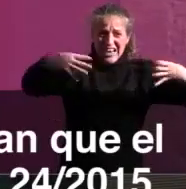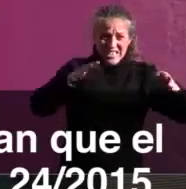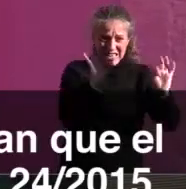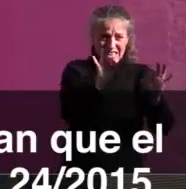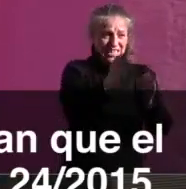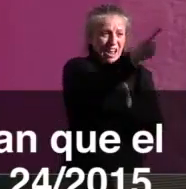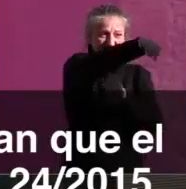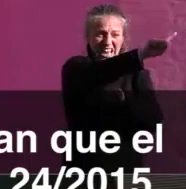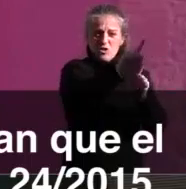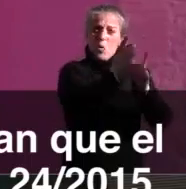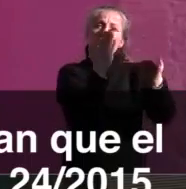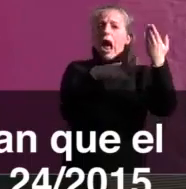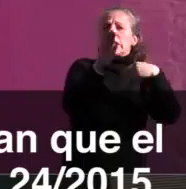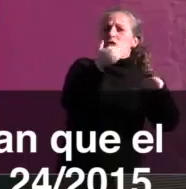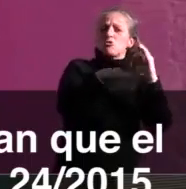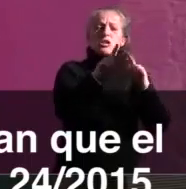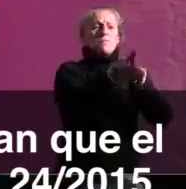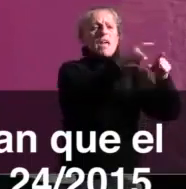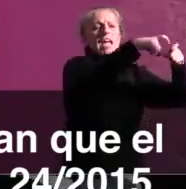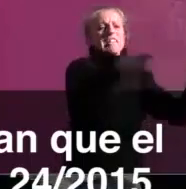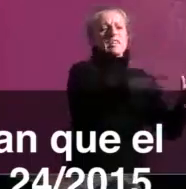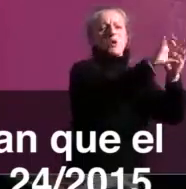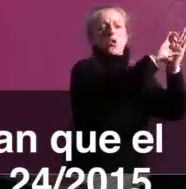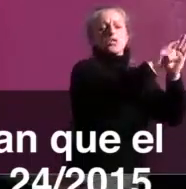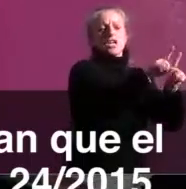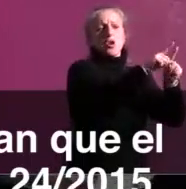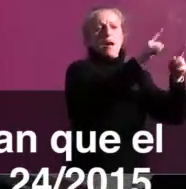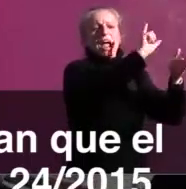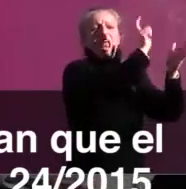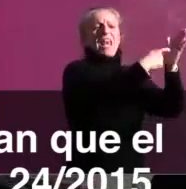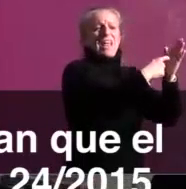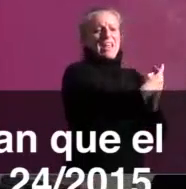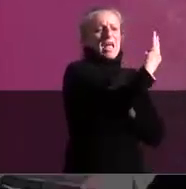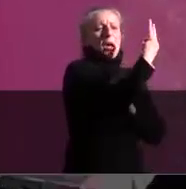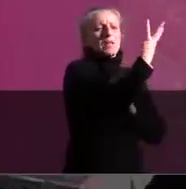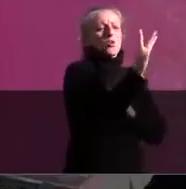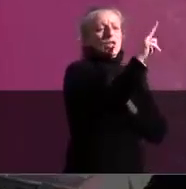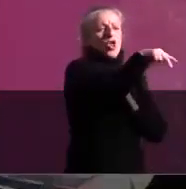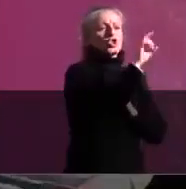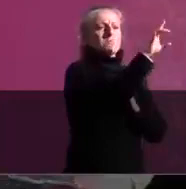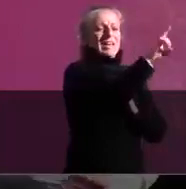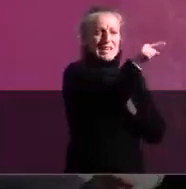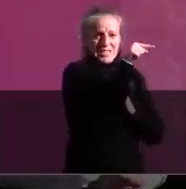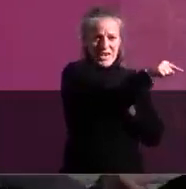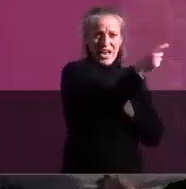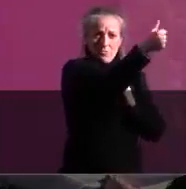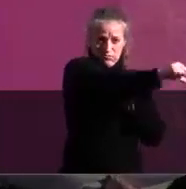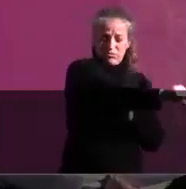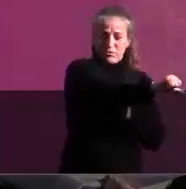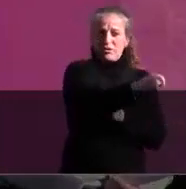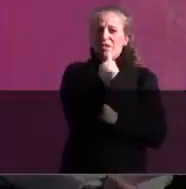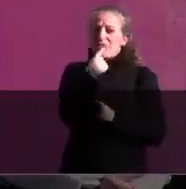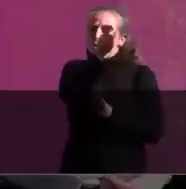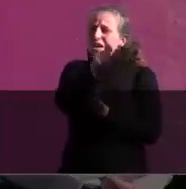posen excuses, mentre fan veure que el Tribunal Constitucional ha suspès la llei 24/2015 que va impulsar la ciutadania per